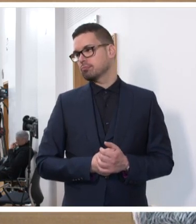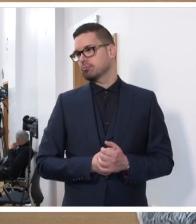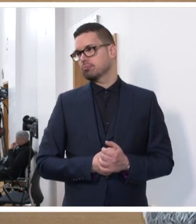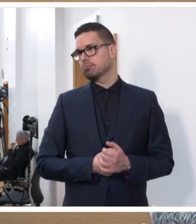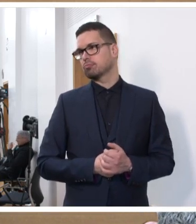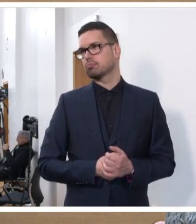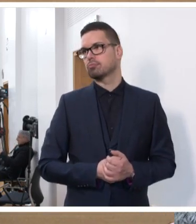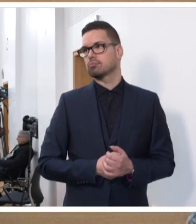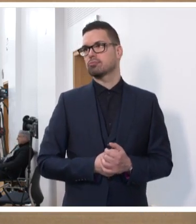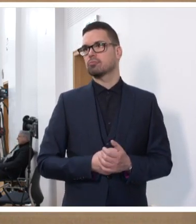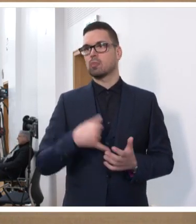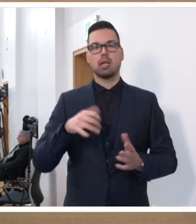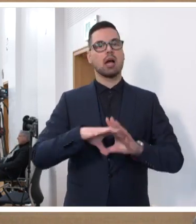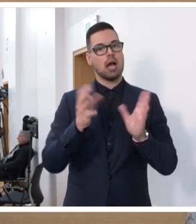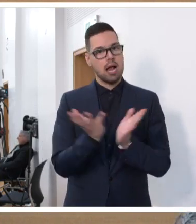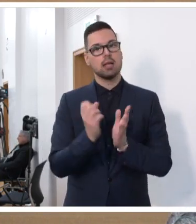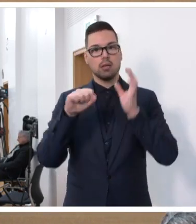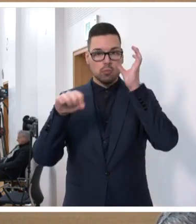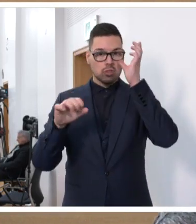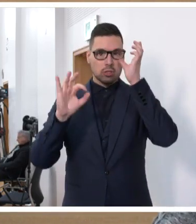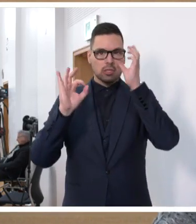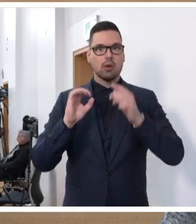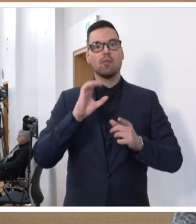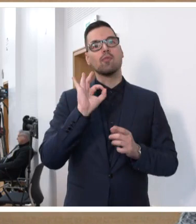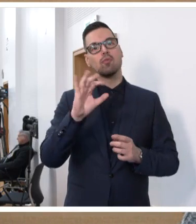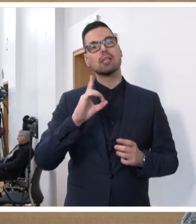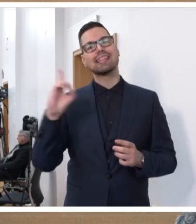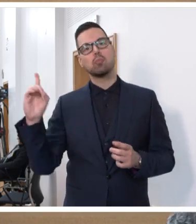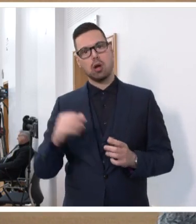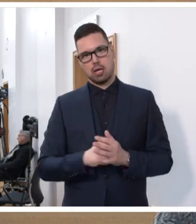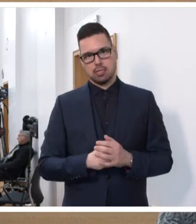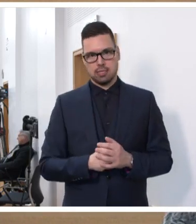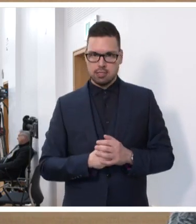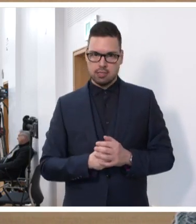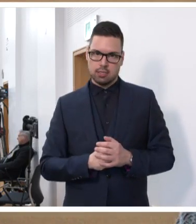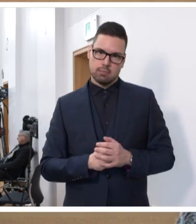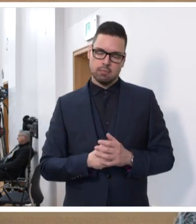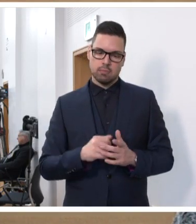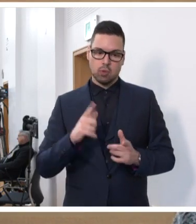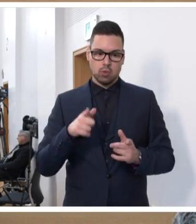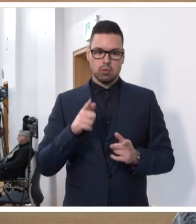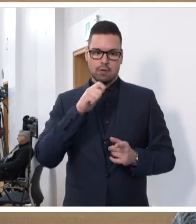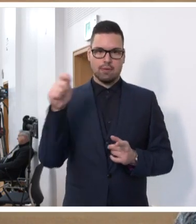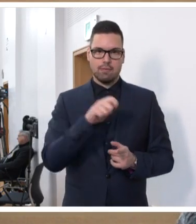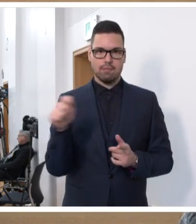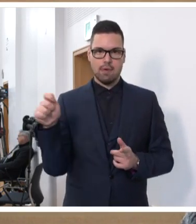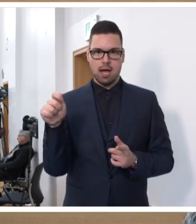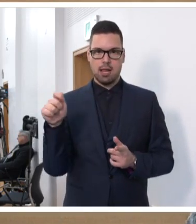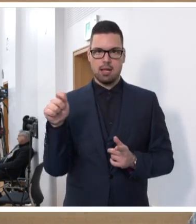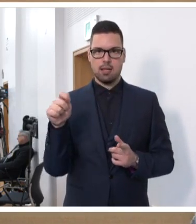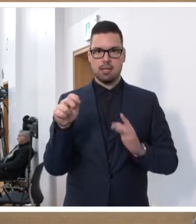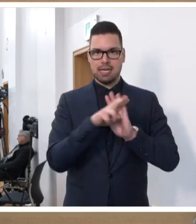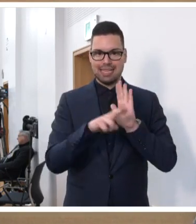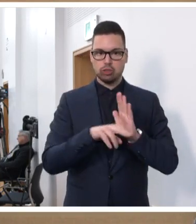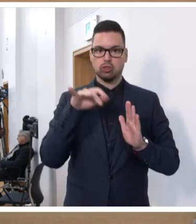Nun haben Sie alle die Gelegenheit, einmal etwas für die Demokratie zu tun und in die Evaluierung des Wahlrechts im Saarland einzusteigen.